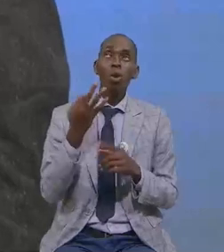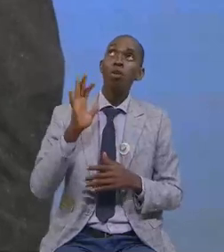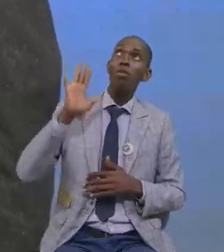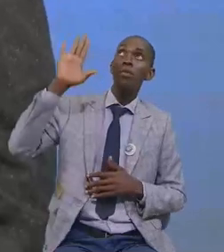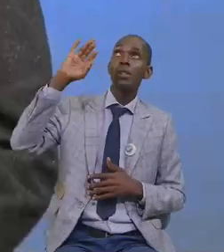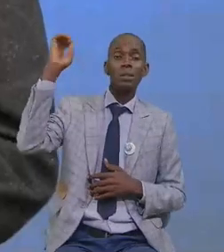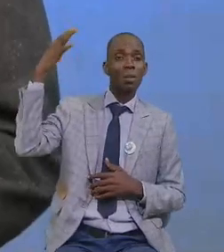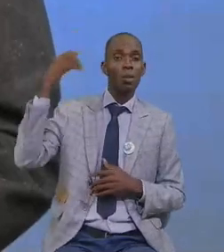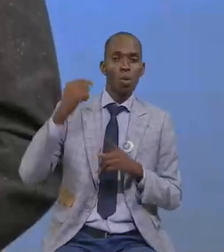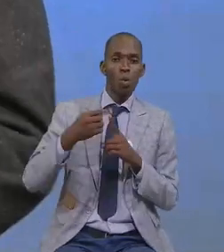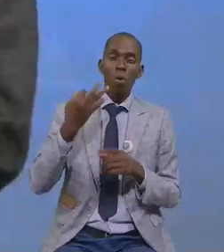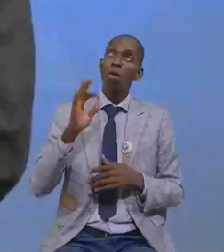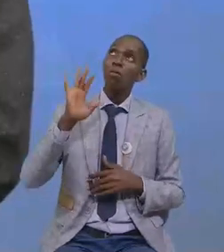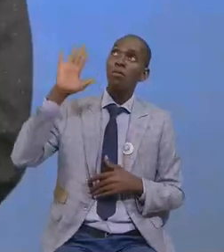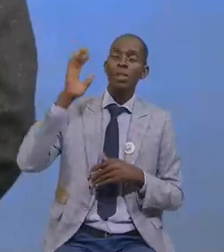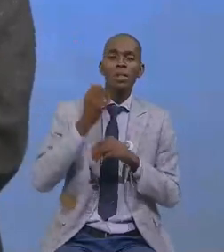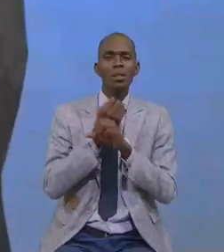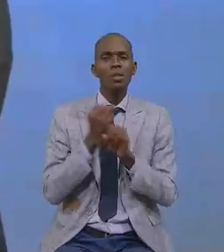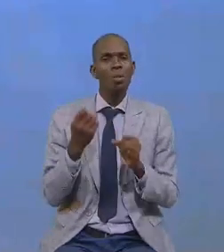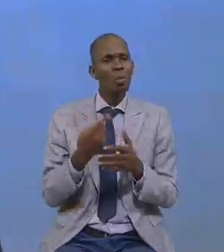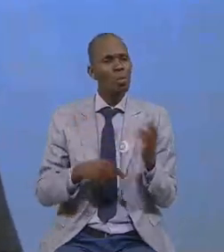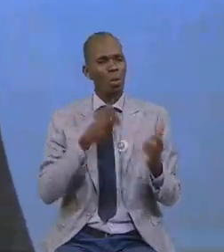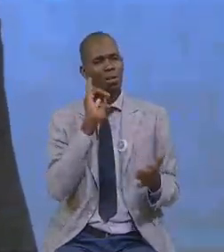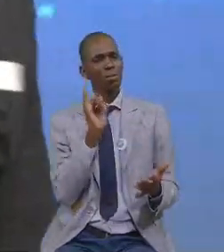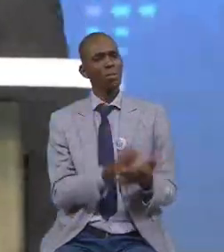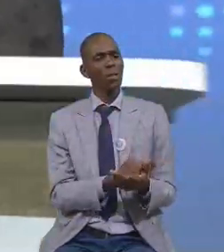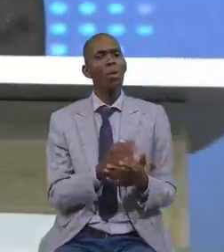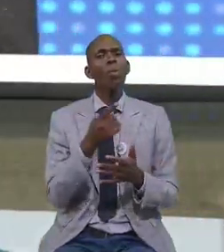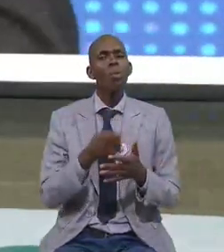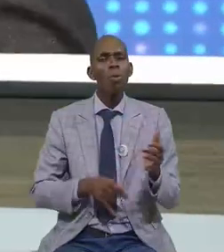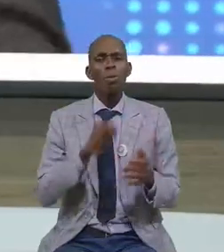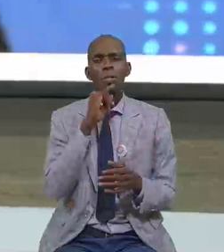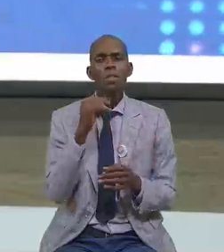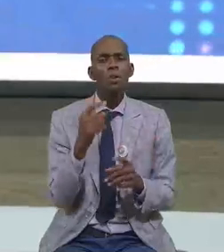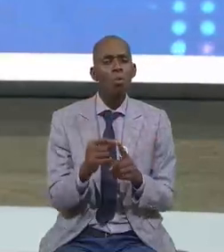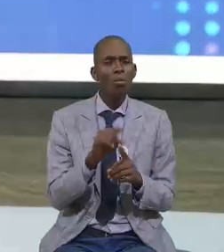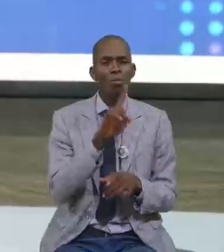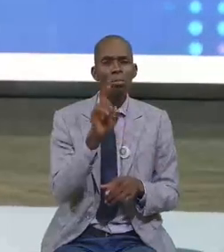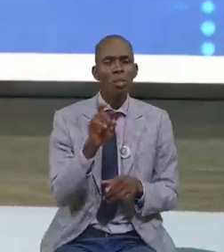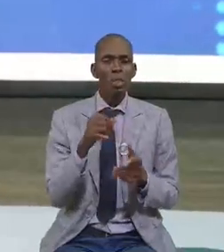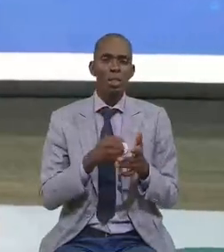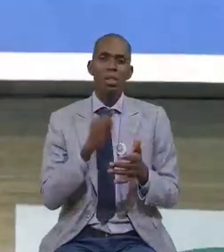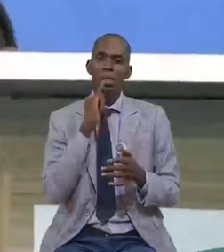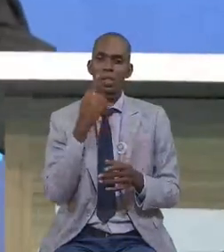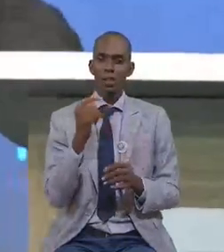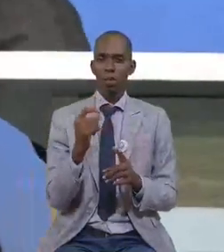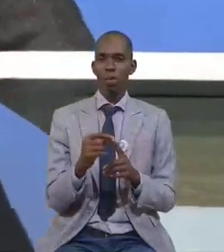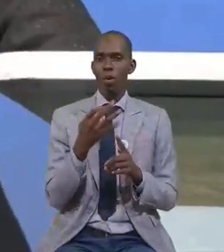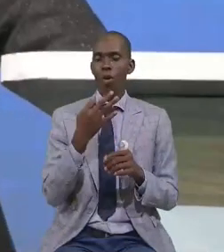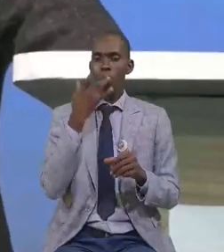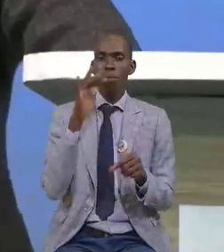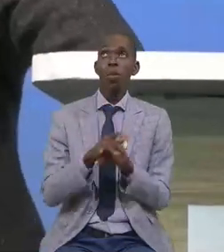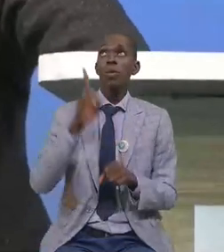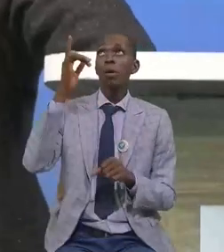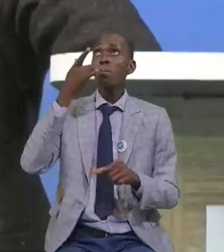la parole du salut. C'est quoi ça? Quelle parole? C'est la parole de promesse. Alors il nous